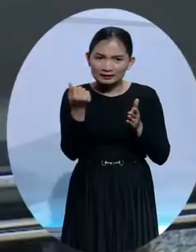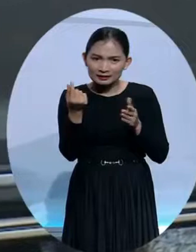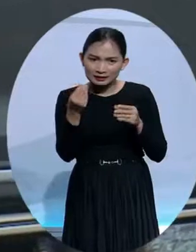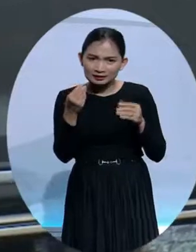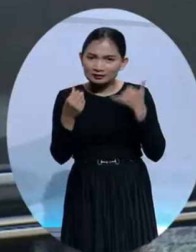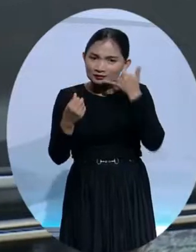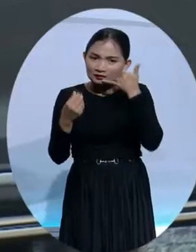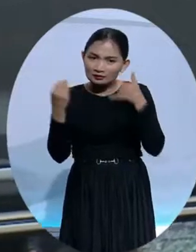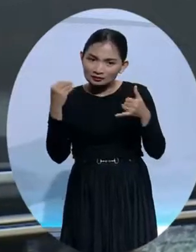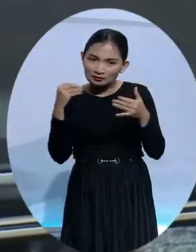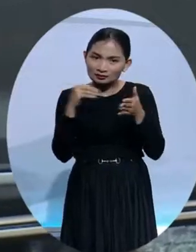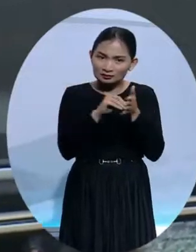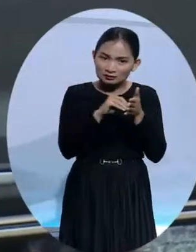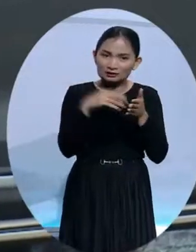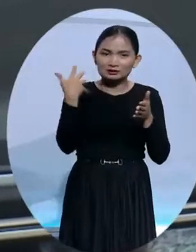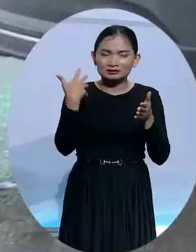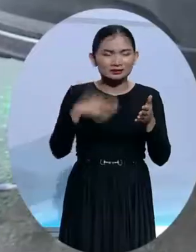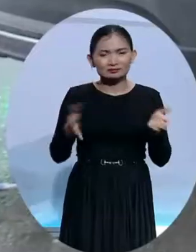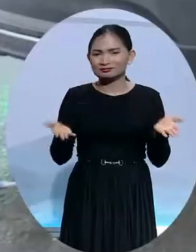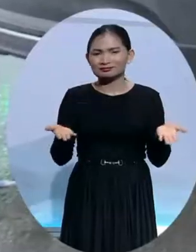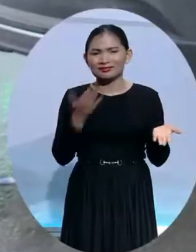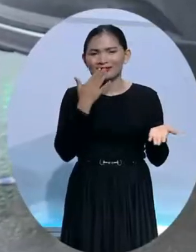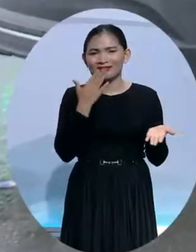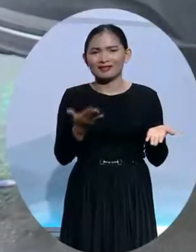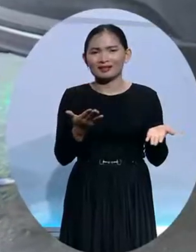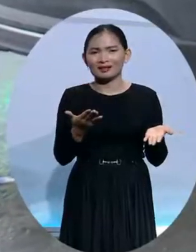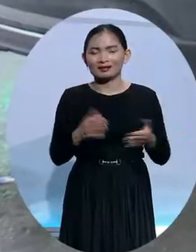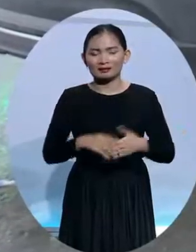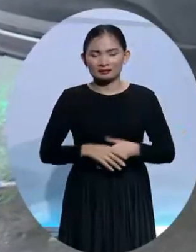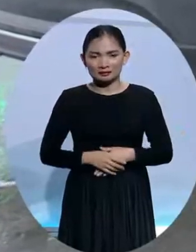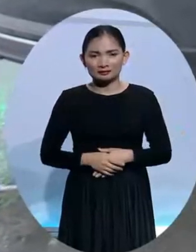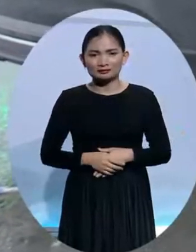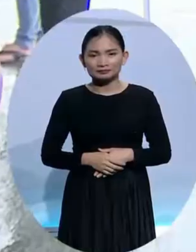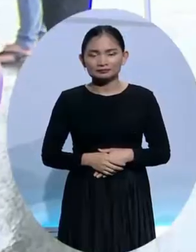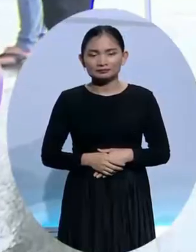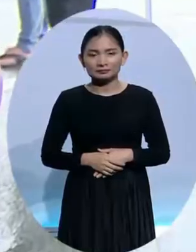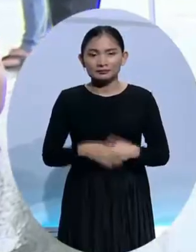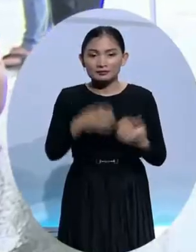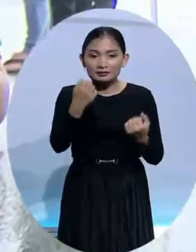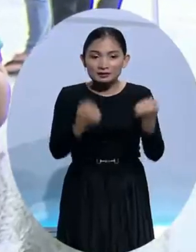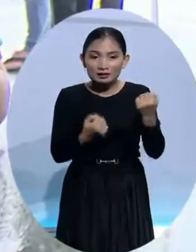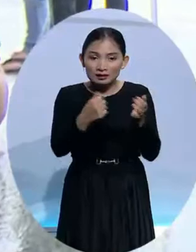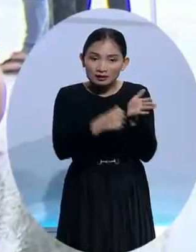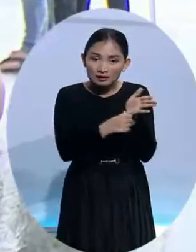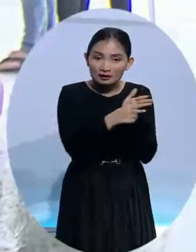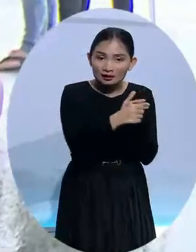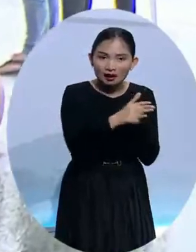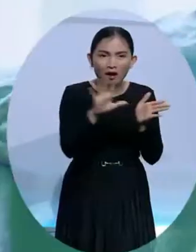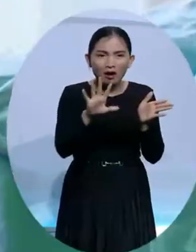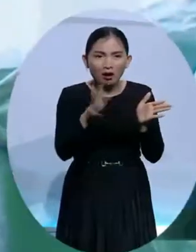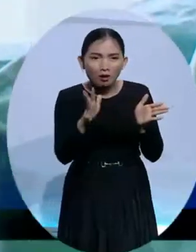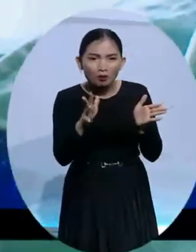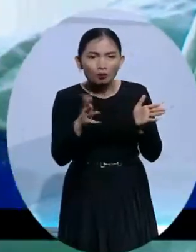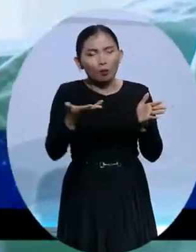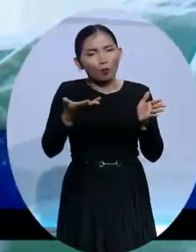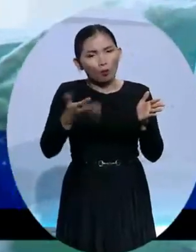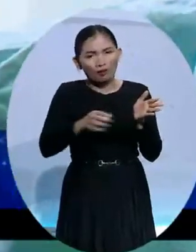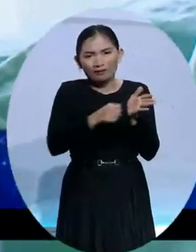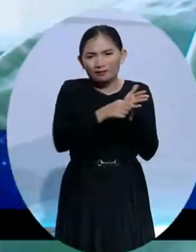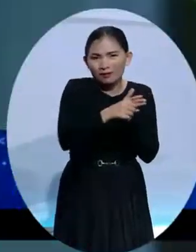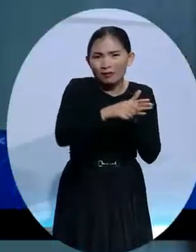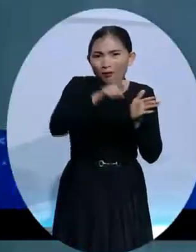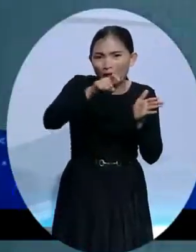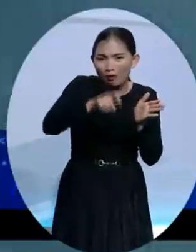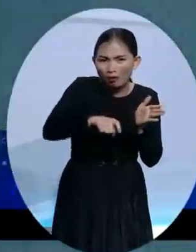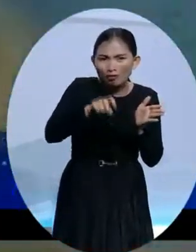khỏe hơn. Theo quy định, xe không dán thẻ ETC hoặc có dán thẻ nhưng tài khoản không đủ tiền để thực hiện thu phí tự động khi đi vào